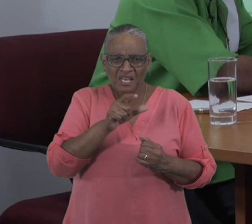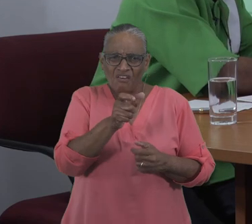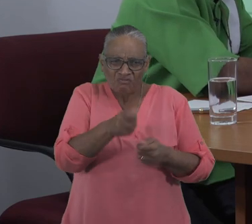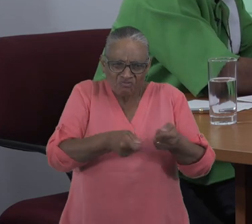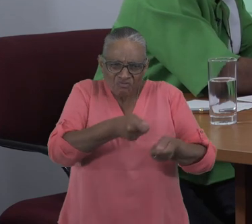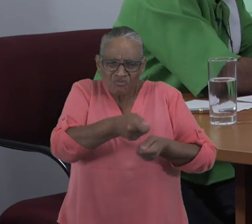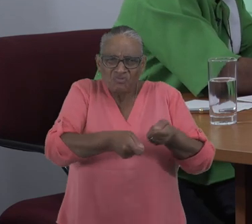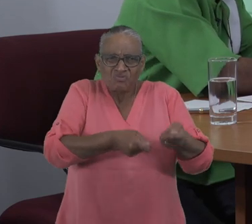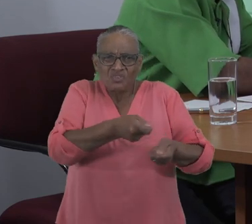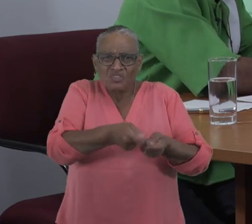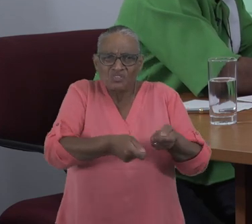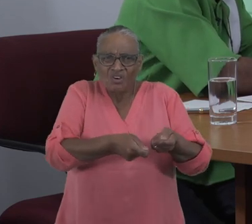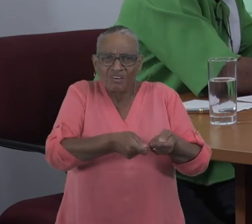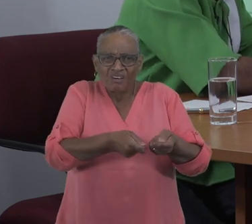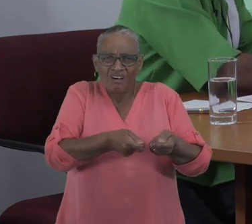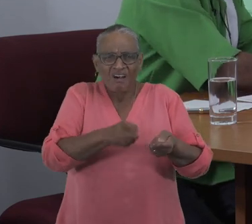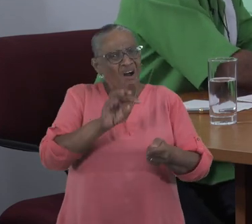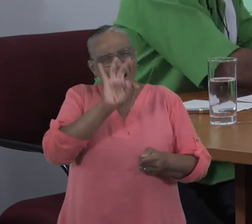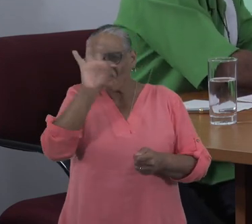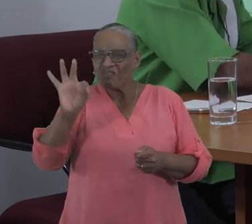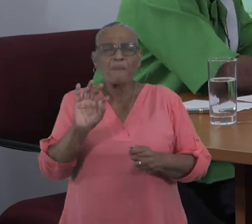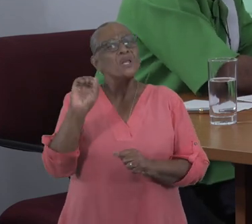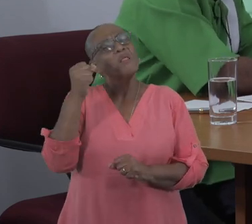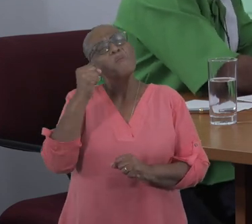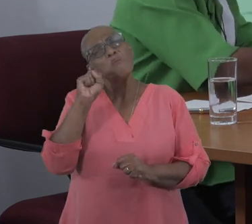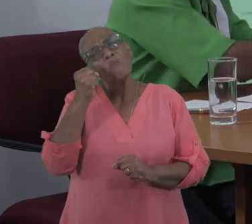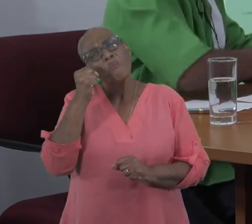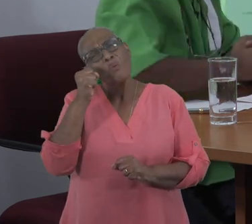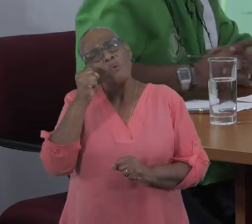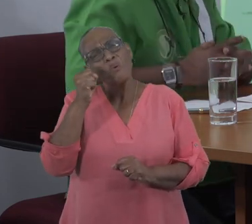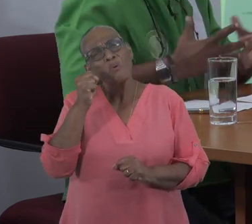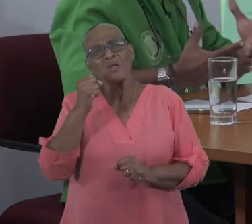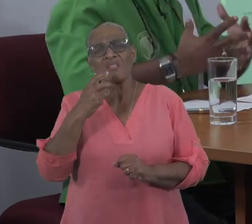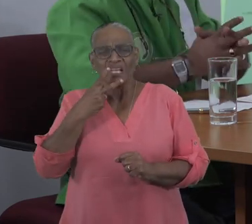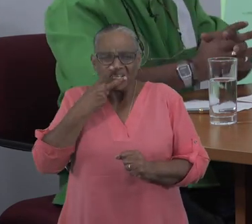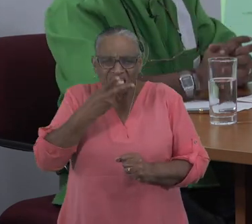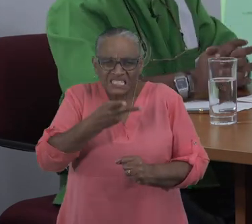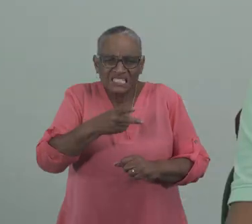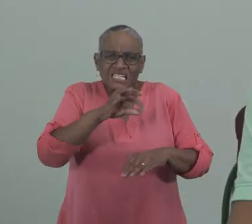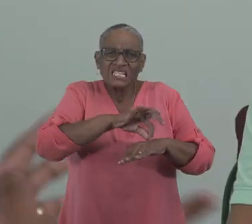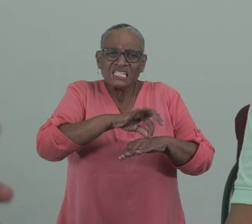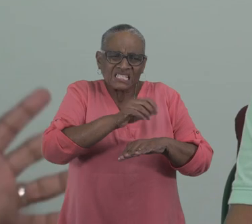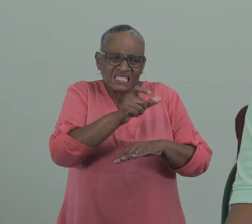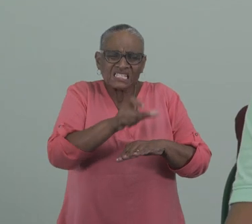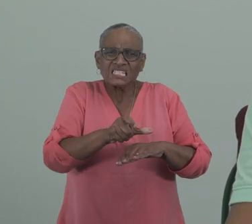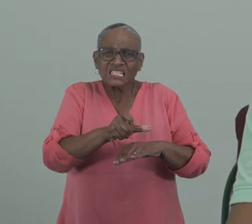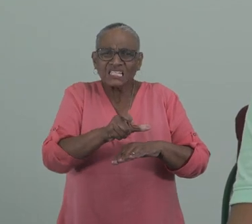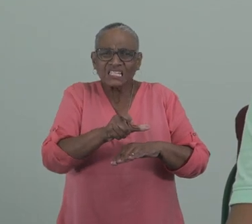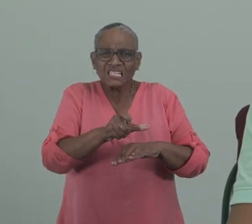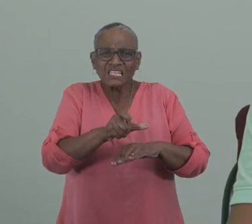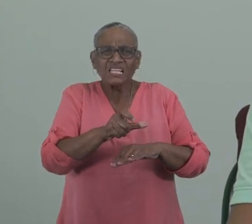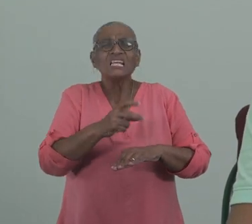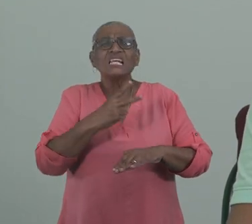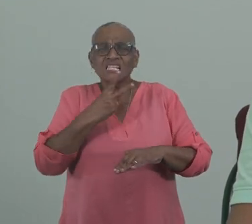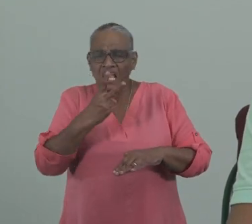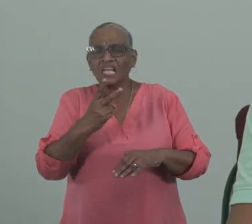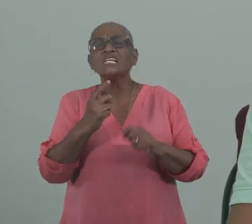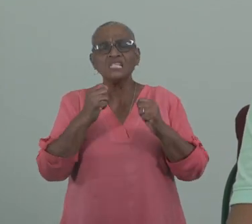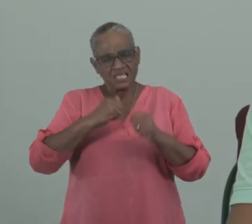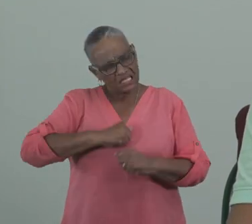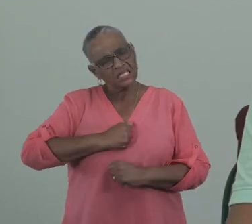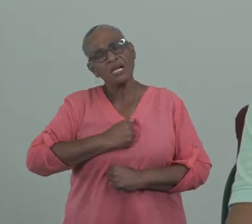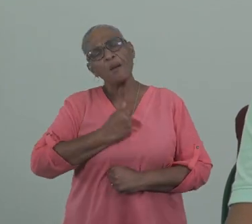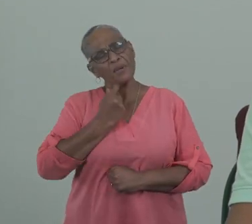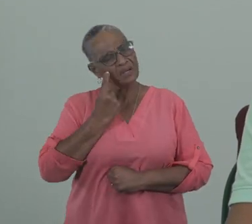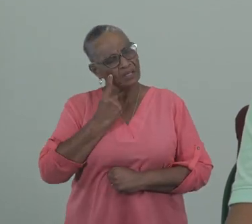moest verzorgen hiertoe bijna. Want het is soms moeilijk, hè? Ja. Kunt u daarover wat zeggen? Wel, zijn er de consequenties om? Dus het is